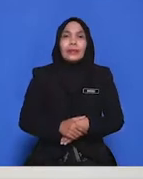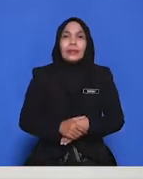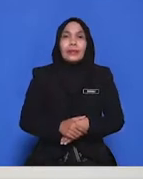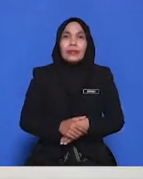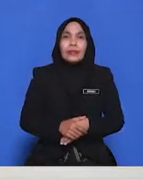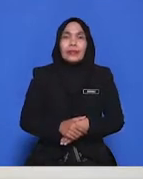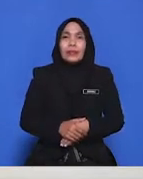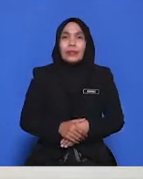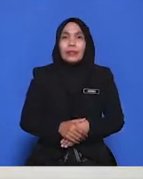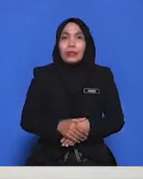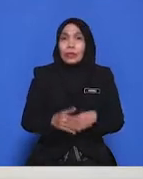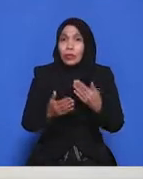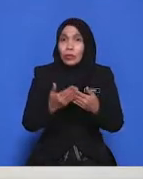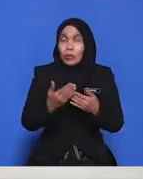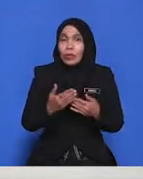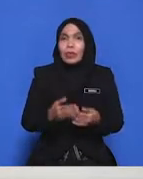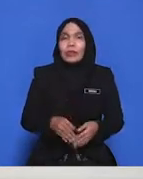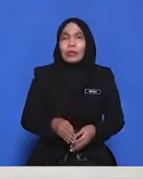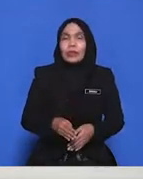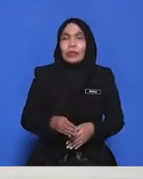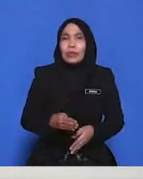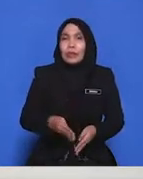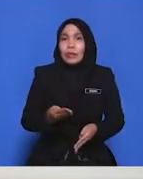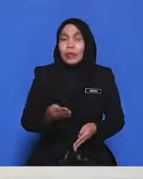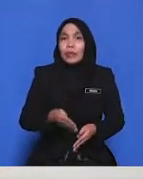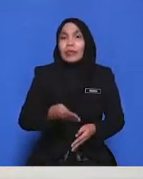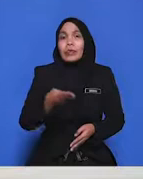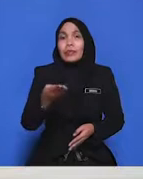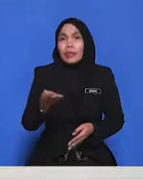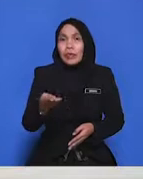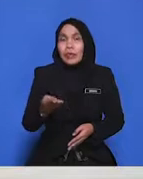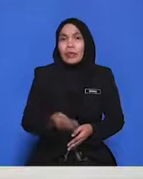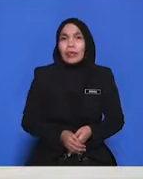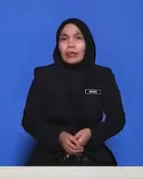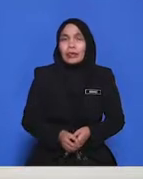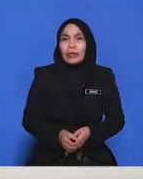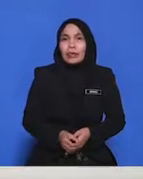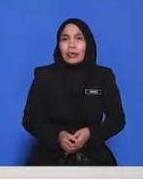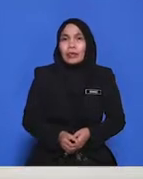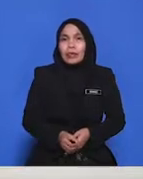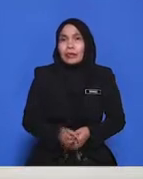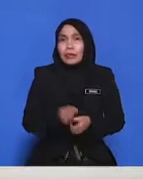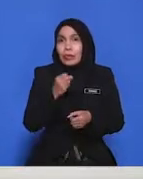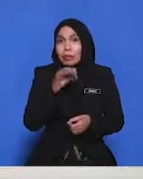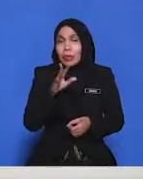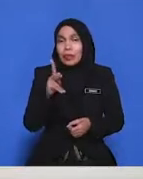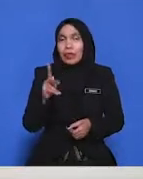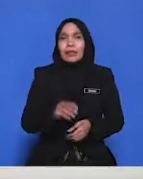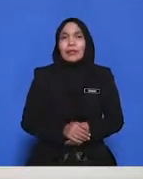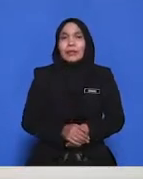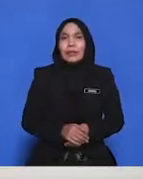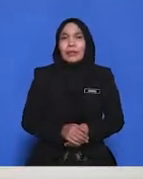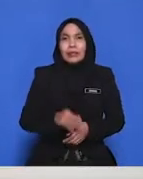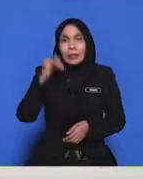beliau menyampaikan idea Islam dan ajaran Islam yang sebenar kepada pelbagai bangsa yang